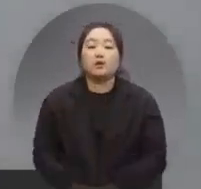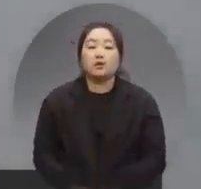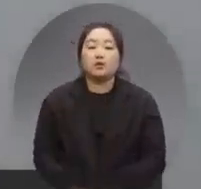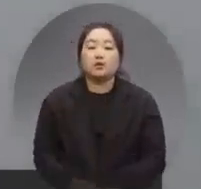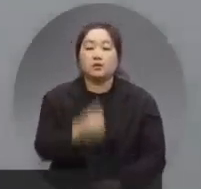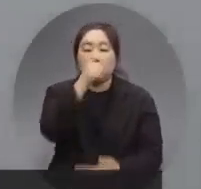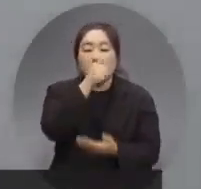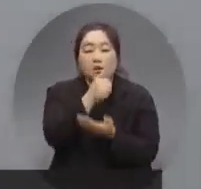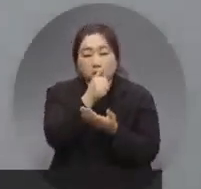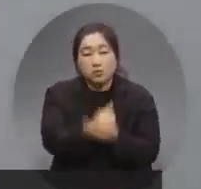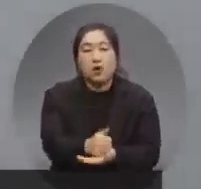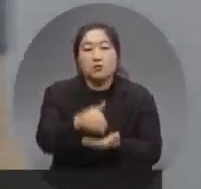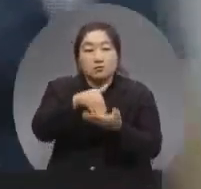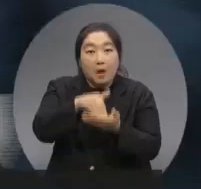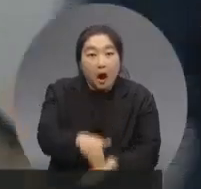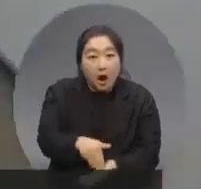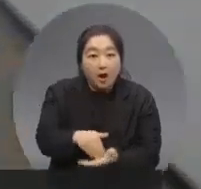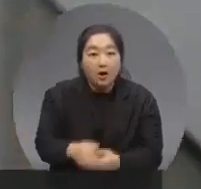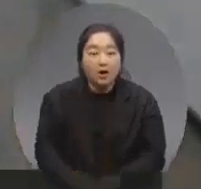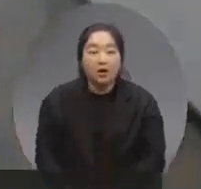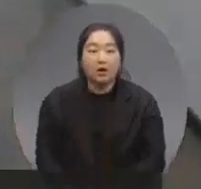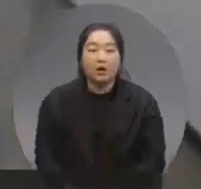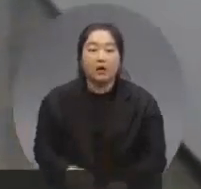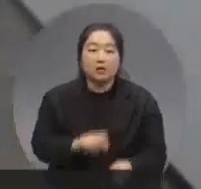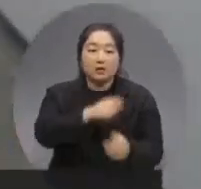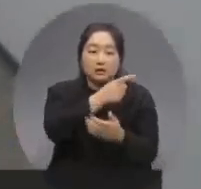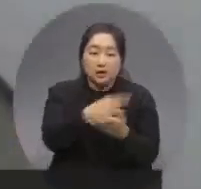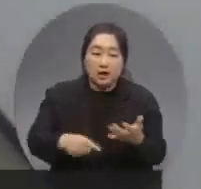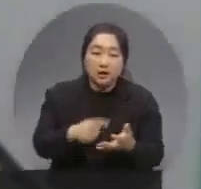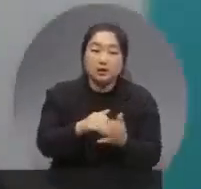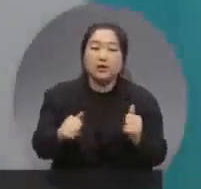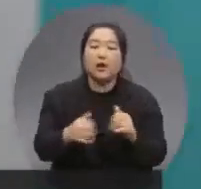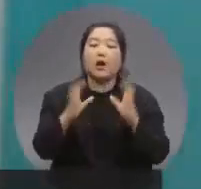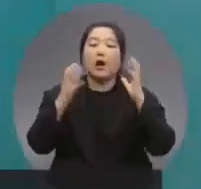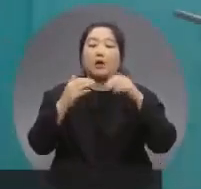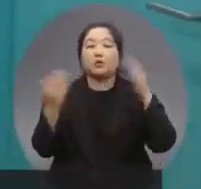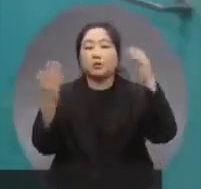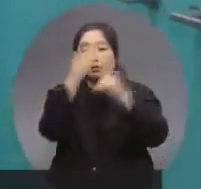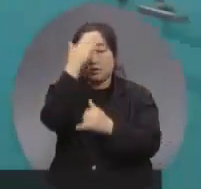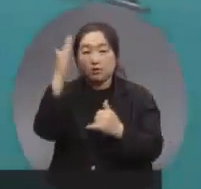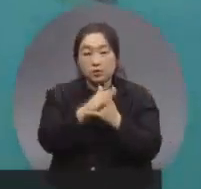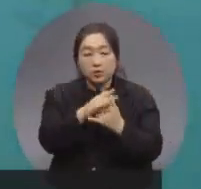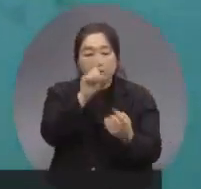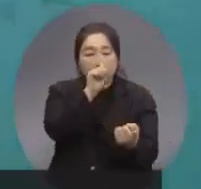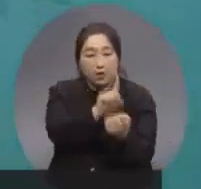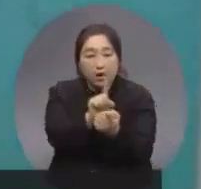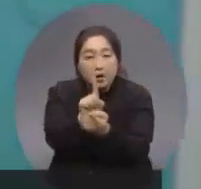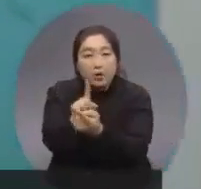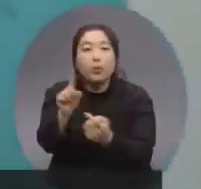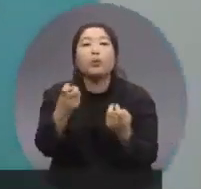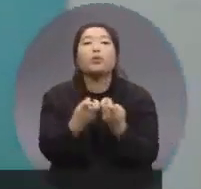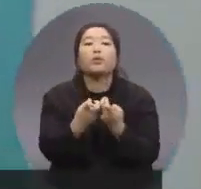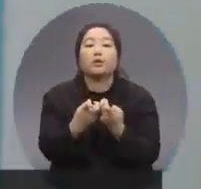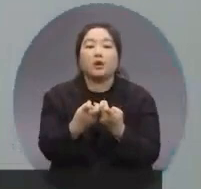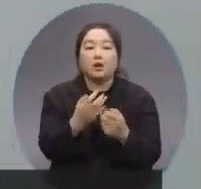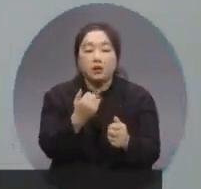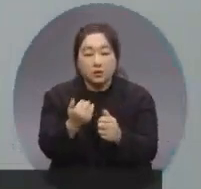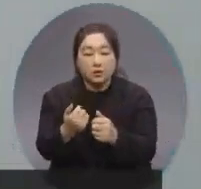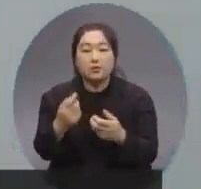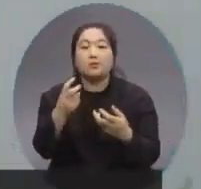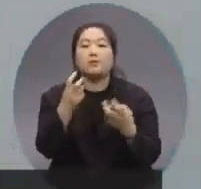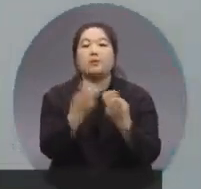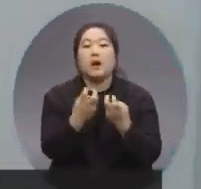죄의 무게만큼 무거울까요? 과연 가해자들은 아동 청소년에게 어떻게 접근하고 유인할까요? 가해자의 정체와